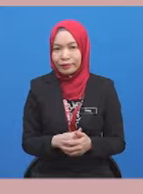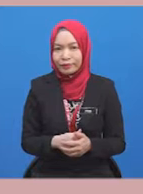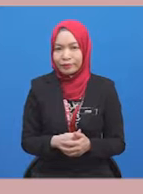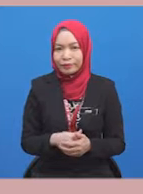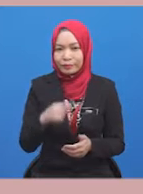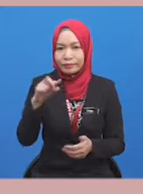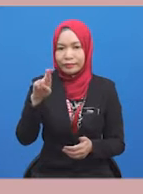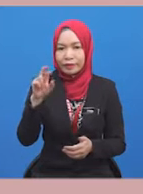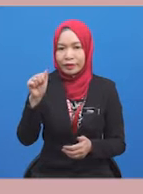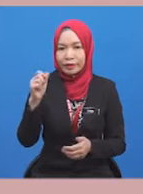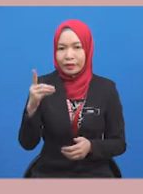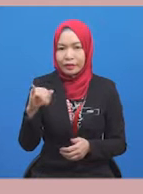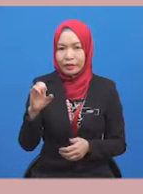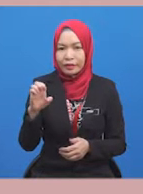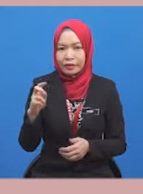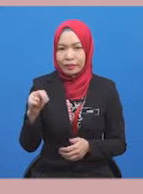gradient tool,